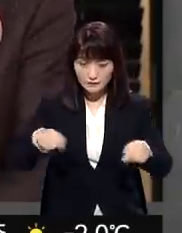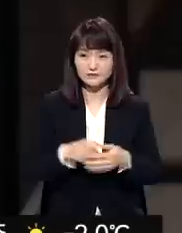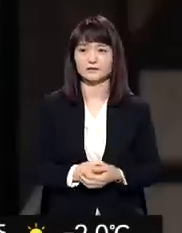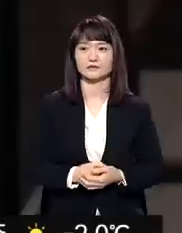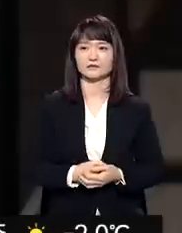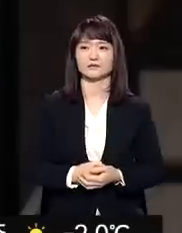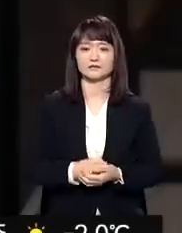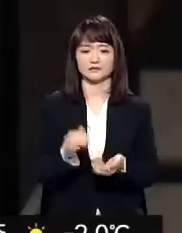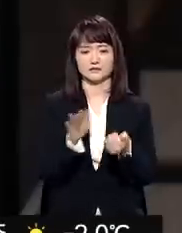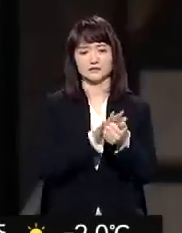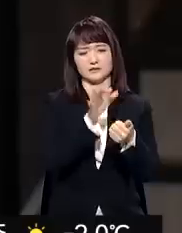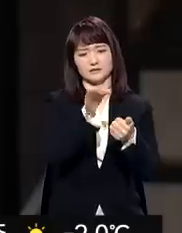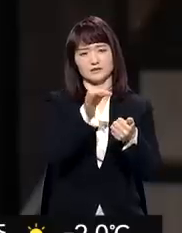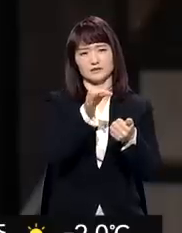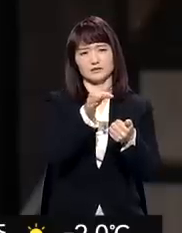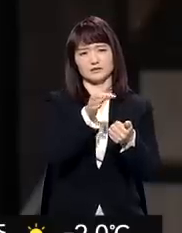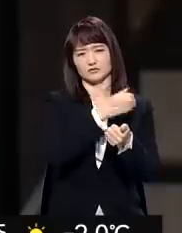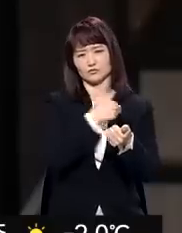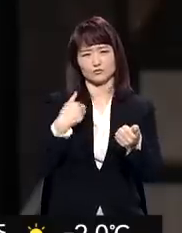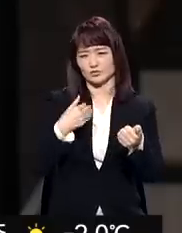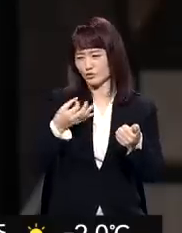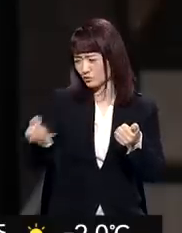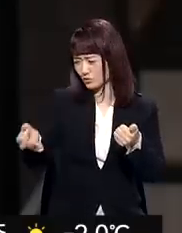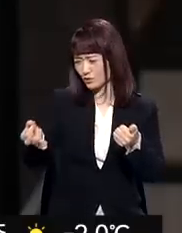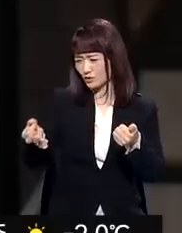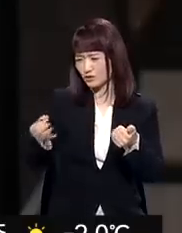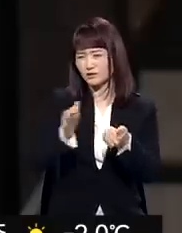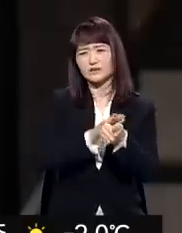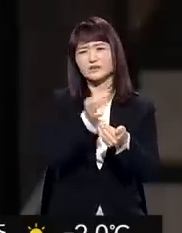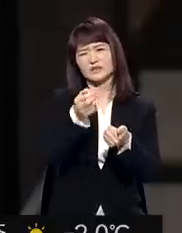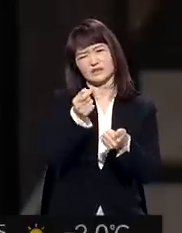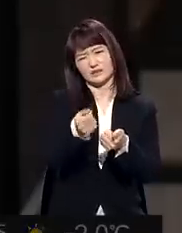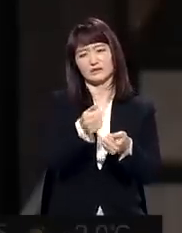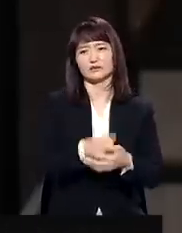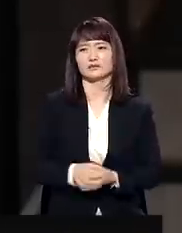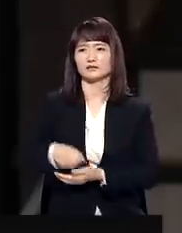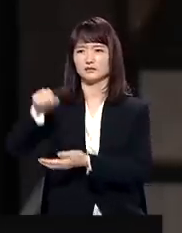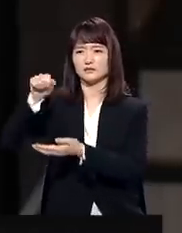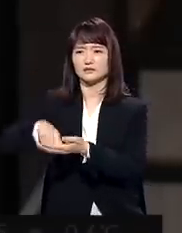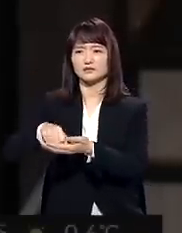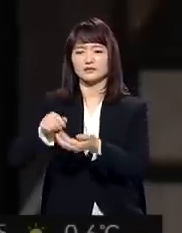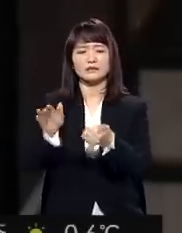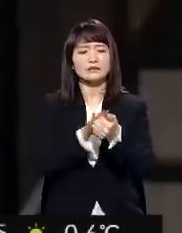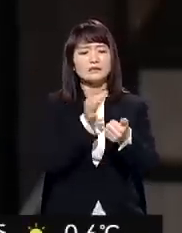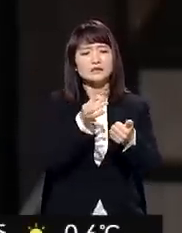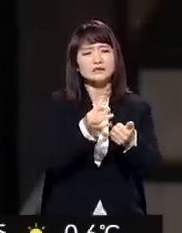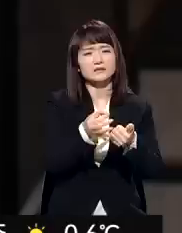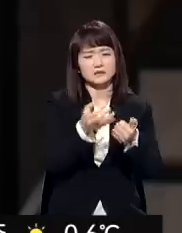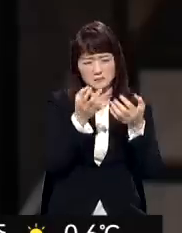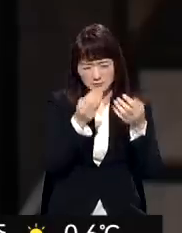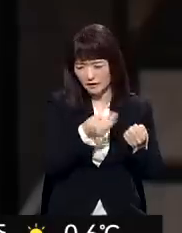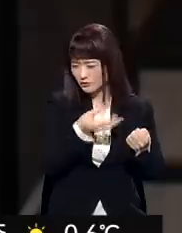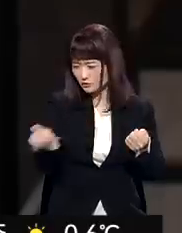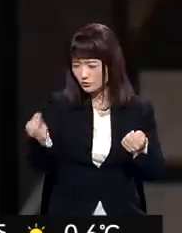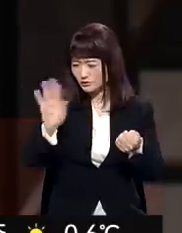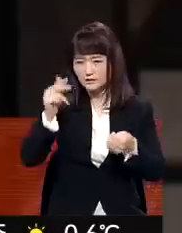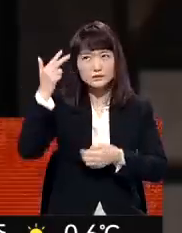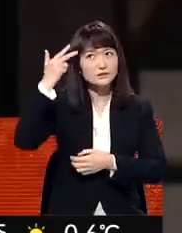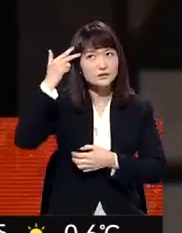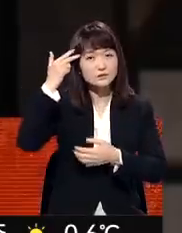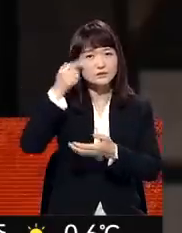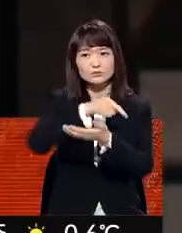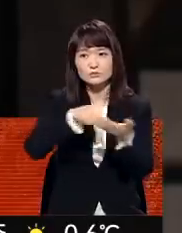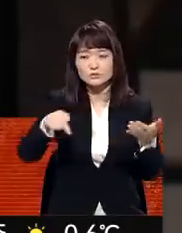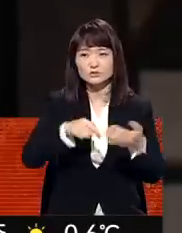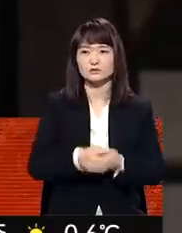대한민국에 충분해야 되는데 이게 진짜 제가 화딱지가 나는게 판사님들이 그렇게 많이 주시잖아요 저는 정신적 손해가